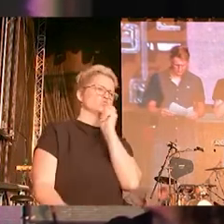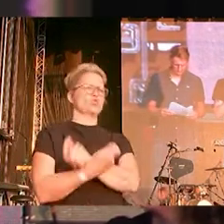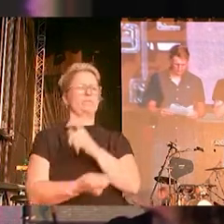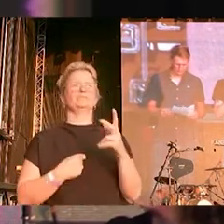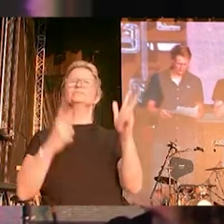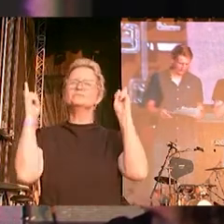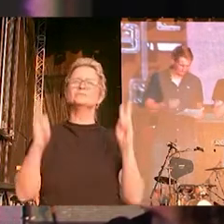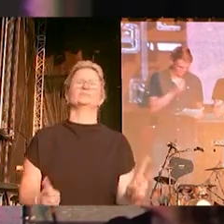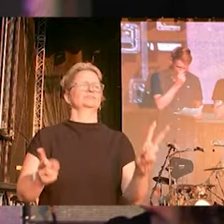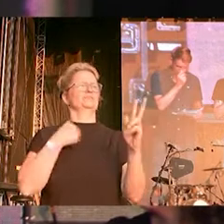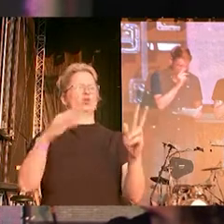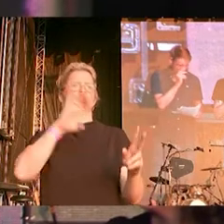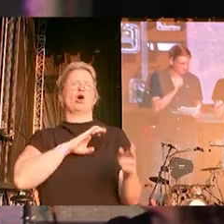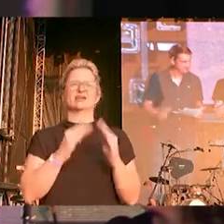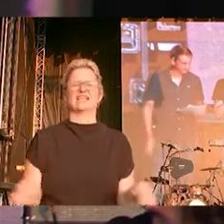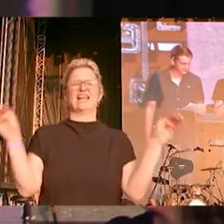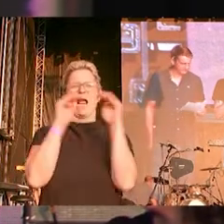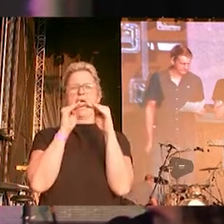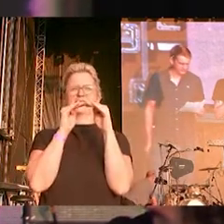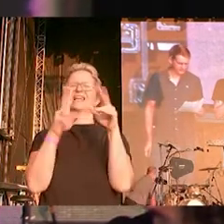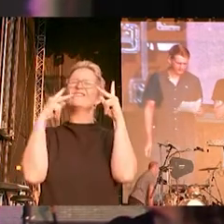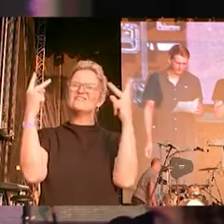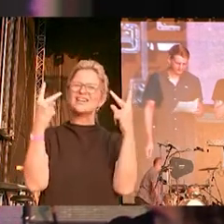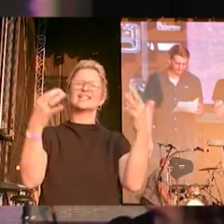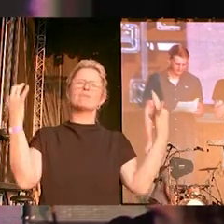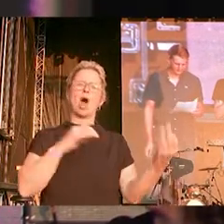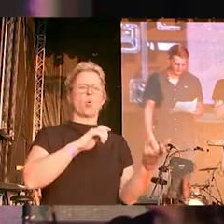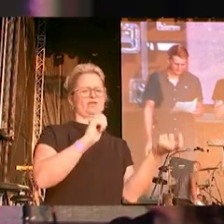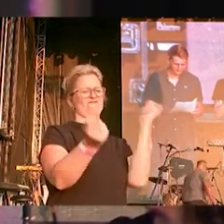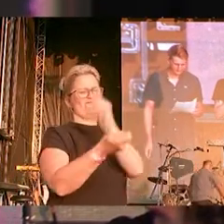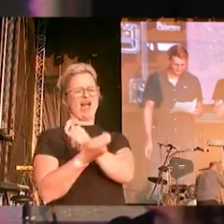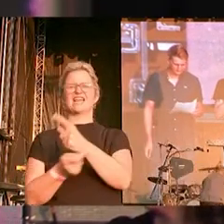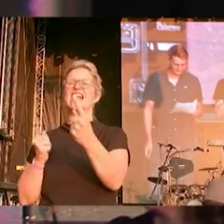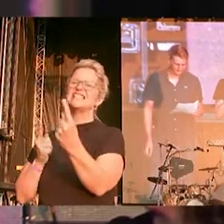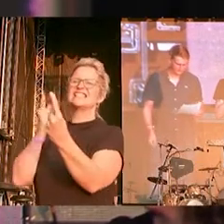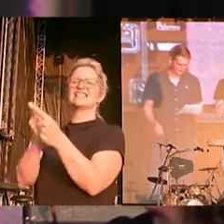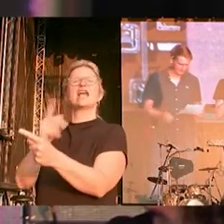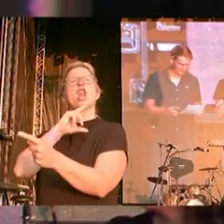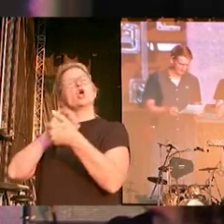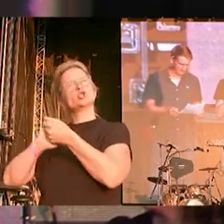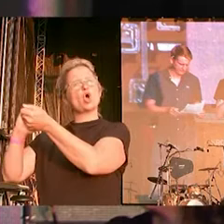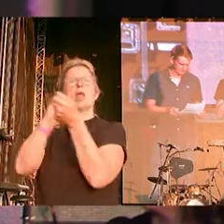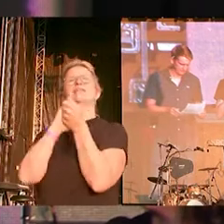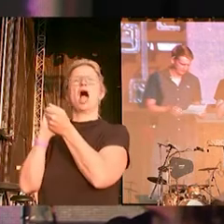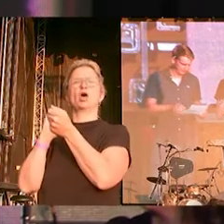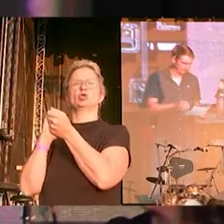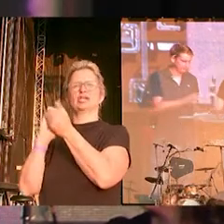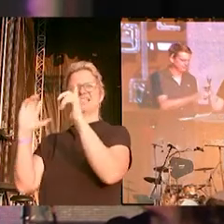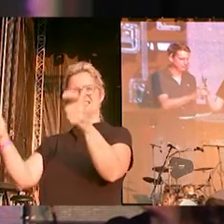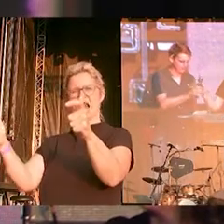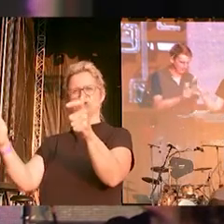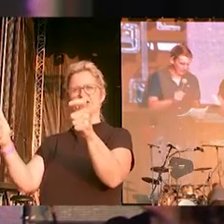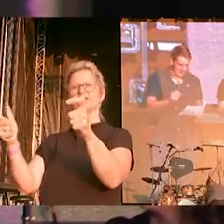gesundheitliche Chancengleichheit lässt sich nur durch den tiefgreifenden Wandel hin zu einer solidarischen und gleichberechtigten Gesellschaft realisieren.